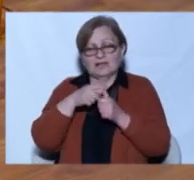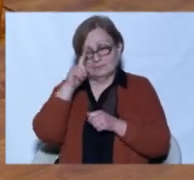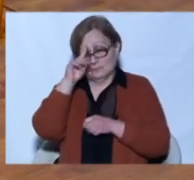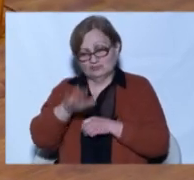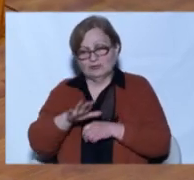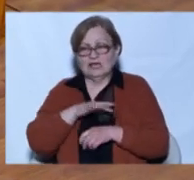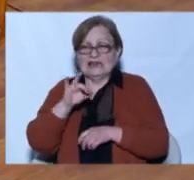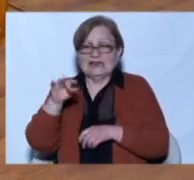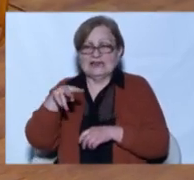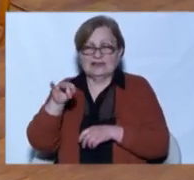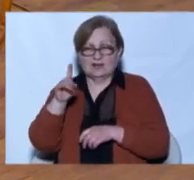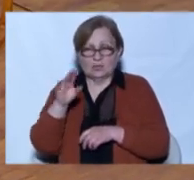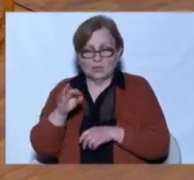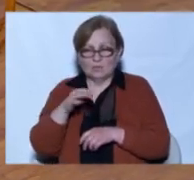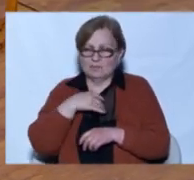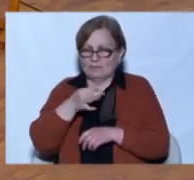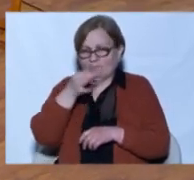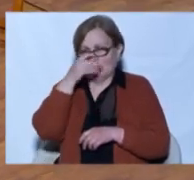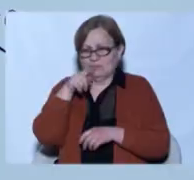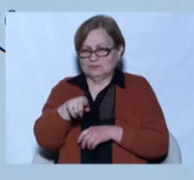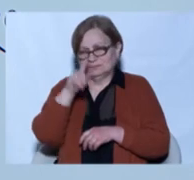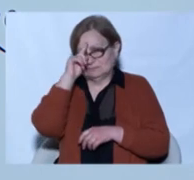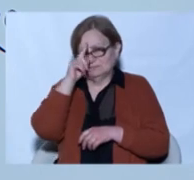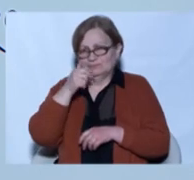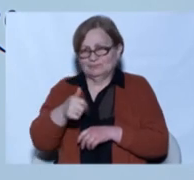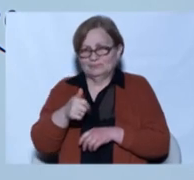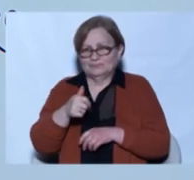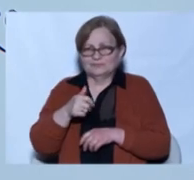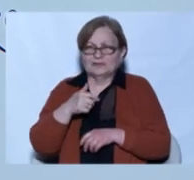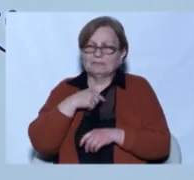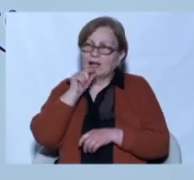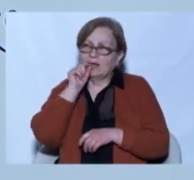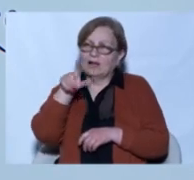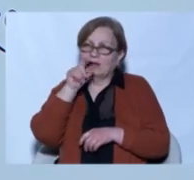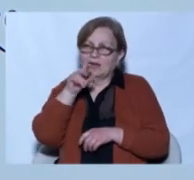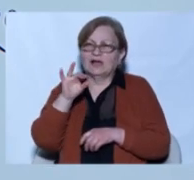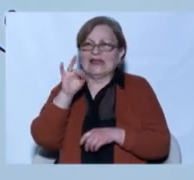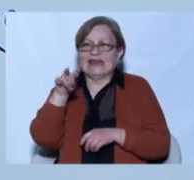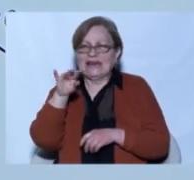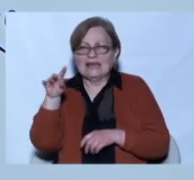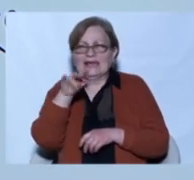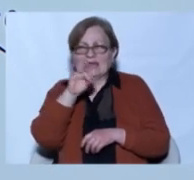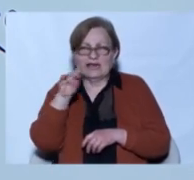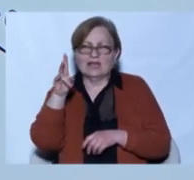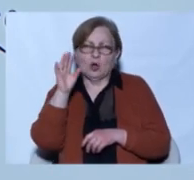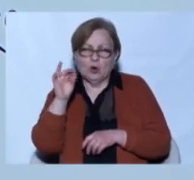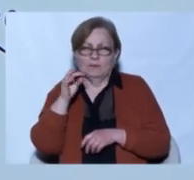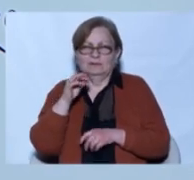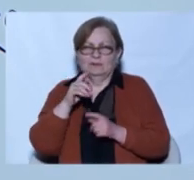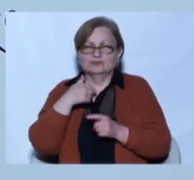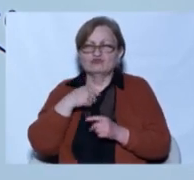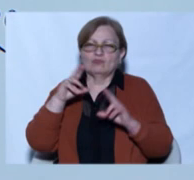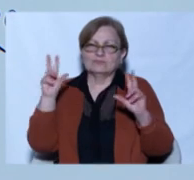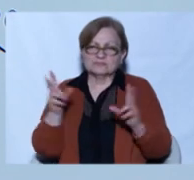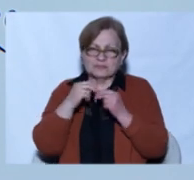რა ლამაზი სახელია, მეც ხშირად ჭიკჭიკში ამ სახელს ვგალობ ხოლმე. ილი, ილი, ილიკო, ჩვენო